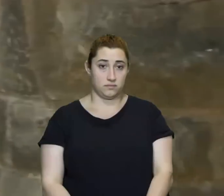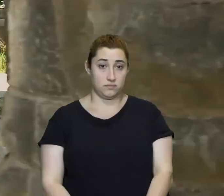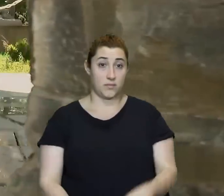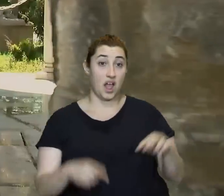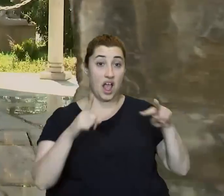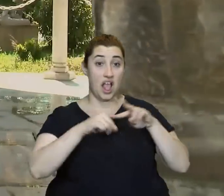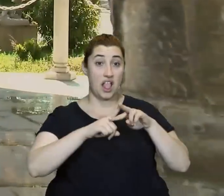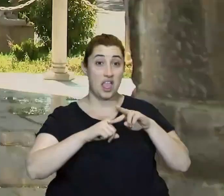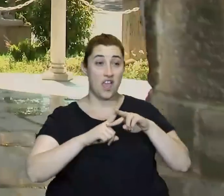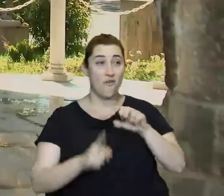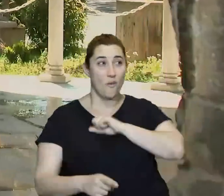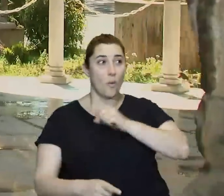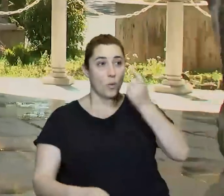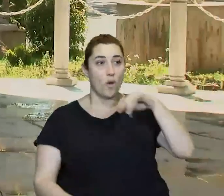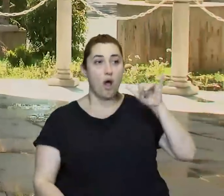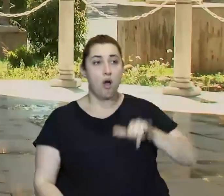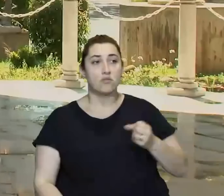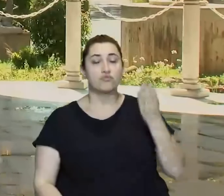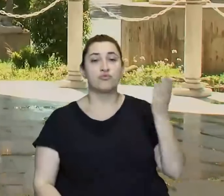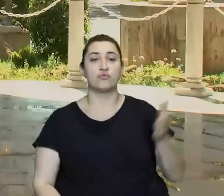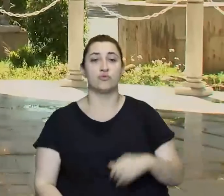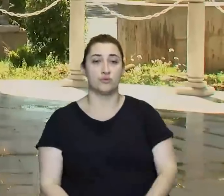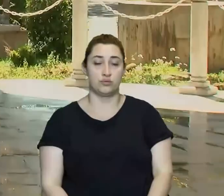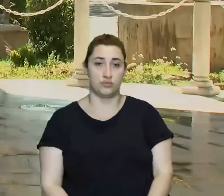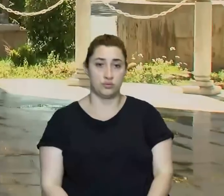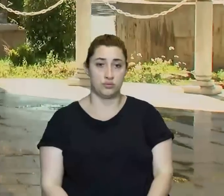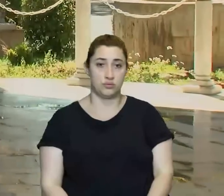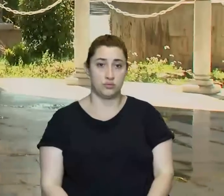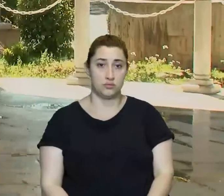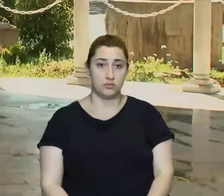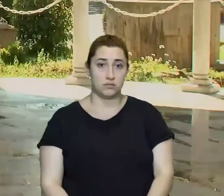Demek Alev endişelerinde haklıymış.